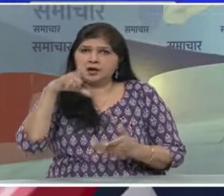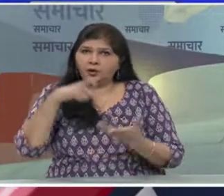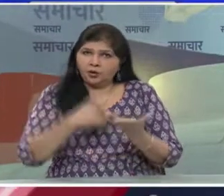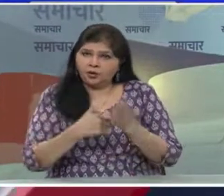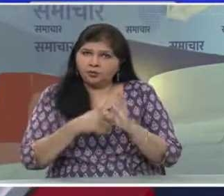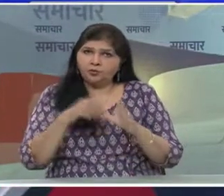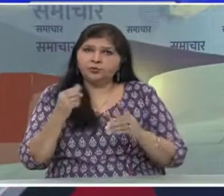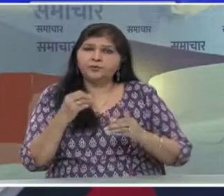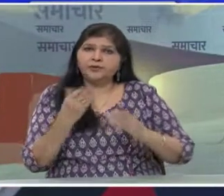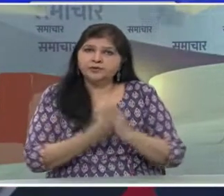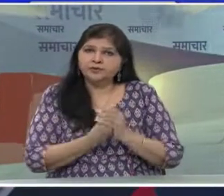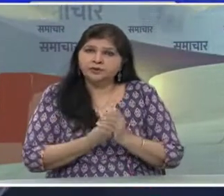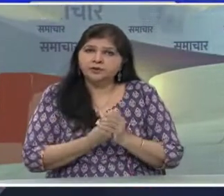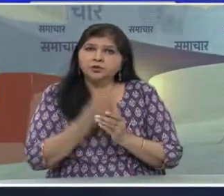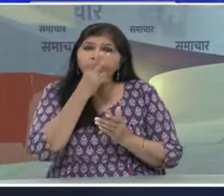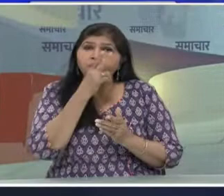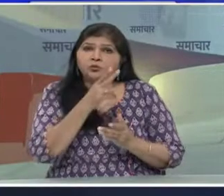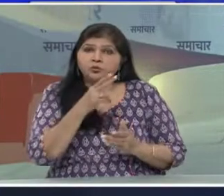5,911 करोड़ रुपया